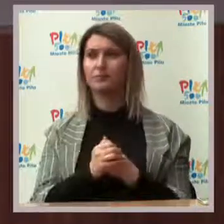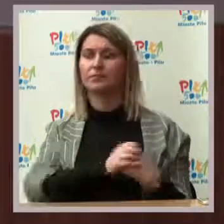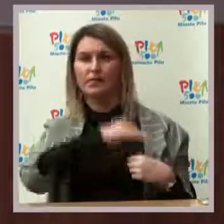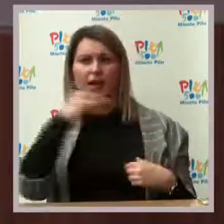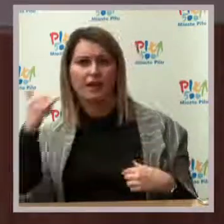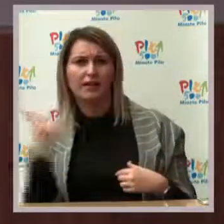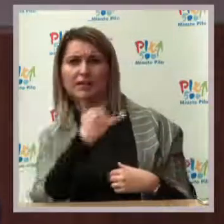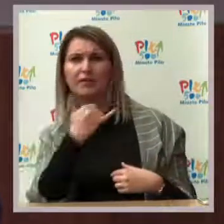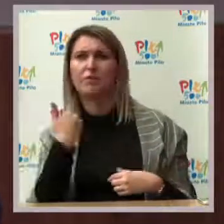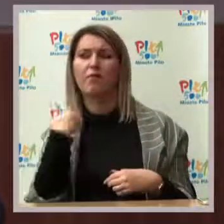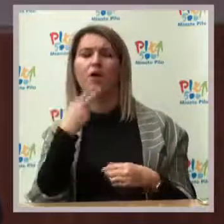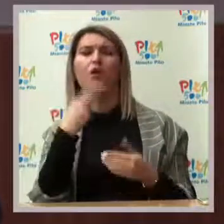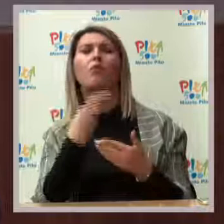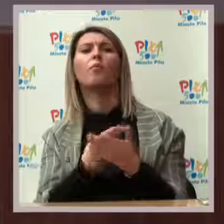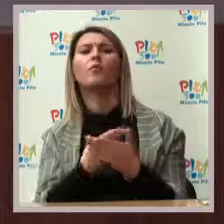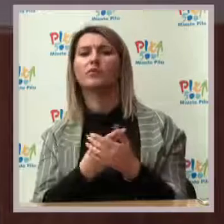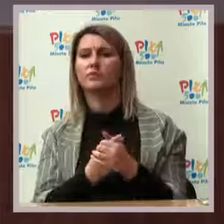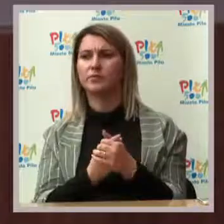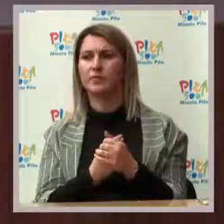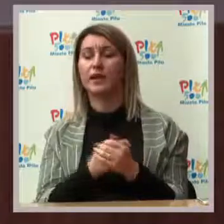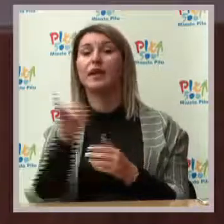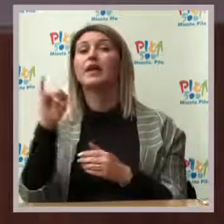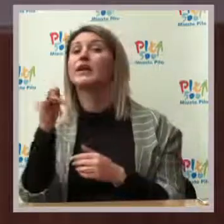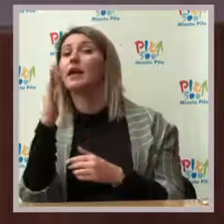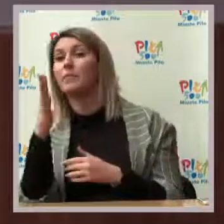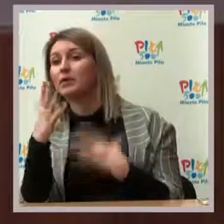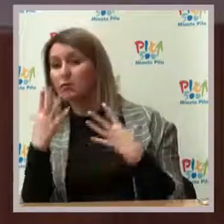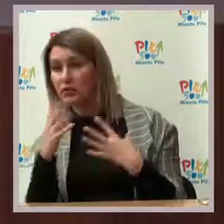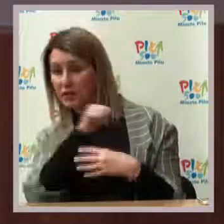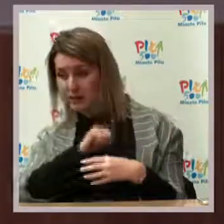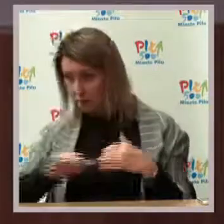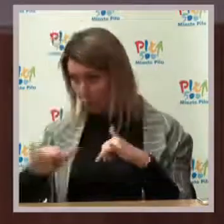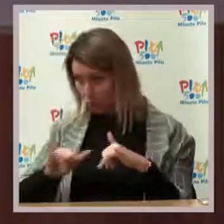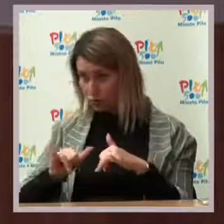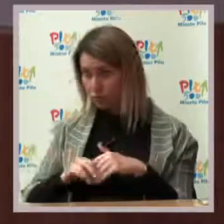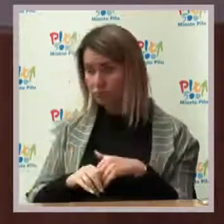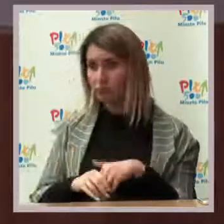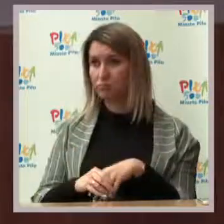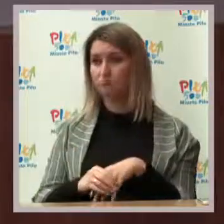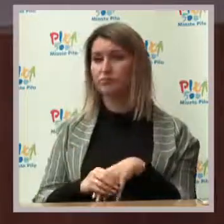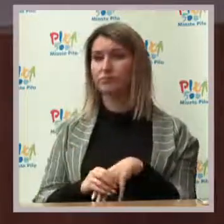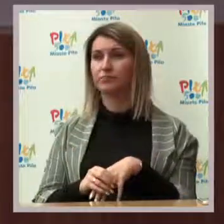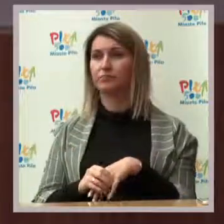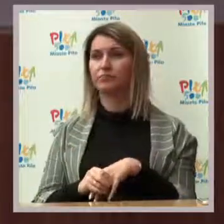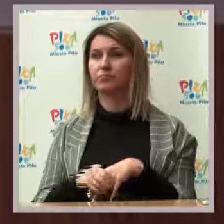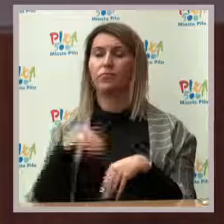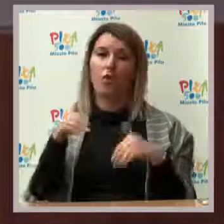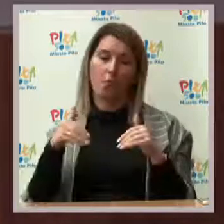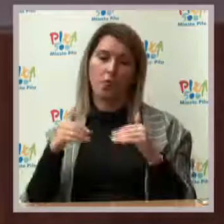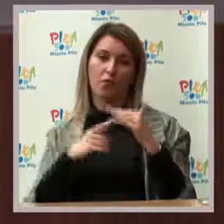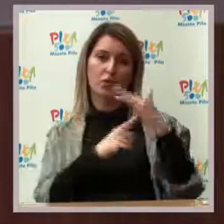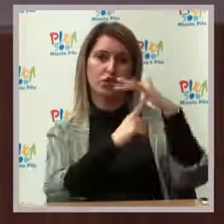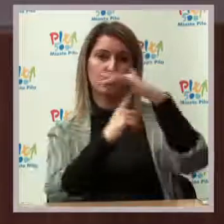zawsze była odpowiedź, jeżeli pojawi się dobra wola po stronie samorządów, to taki